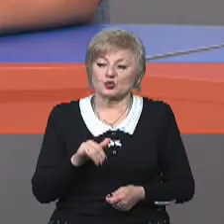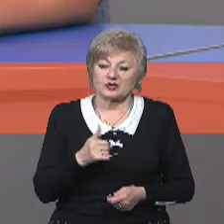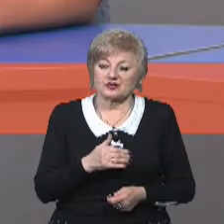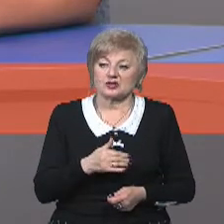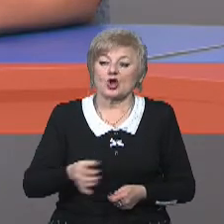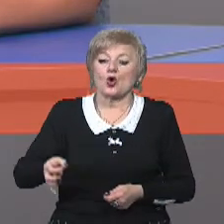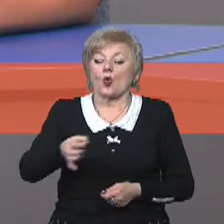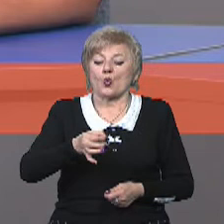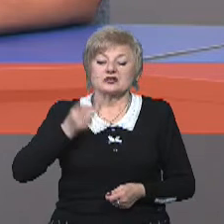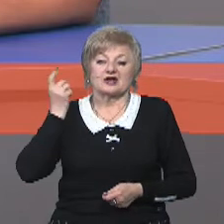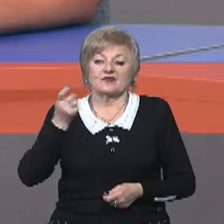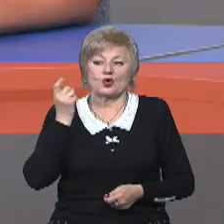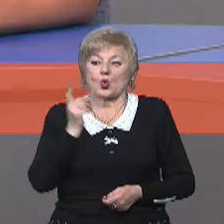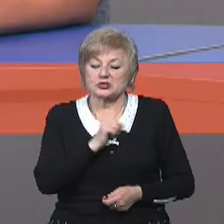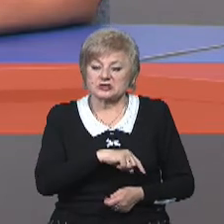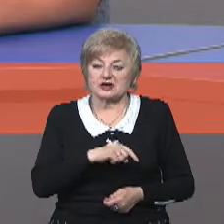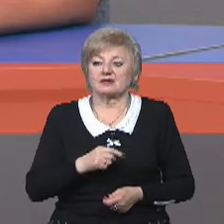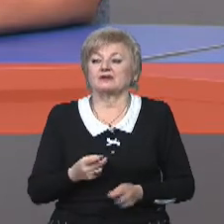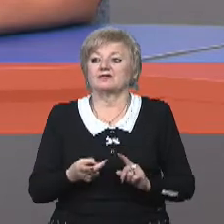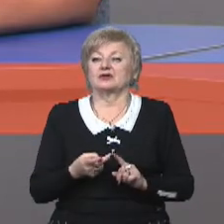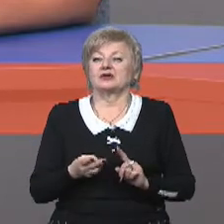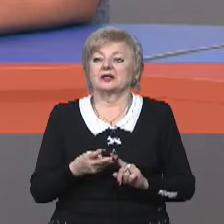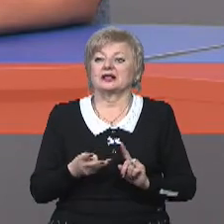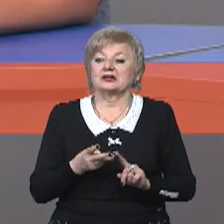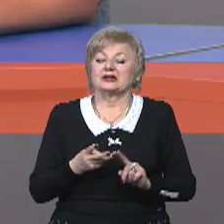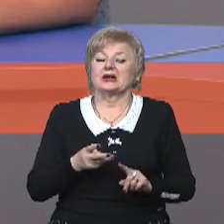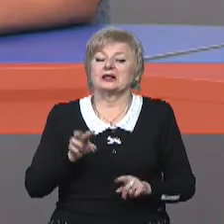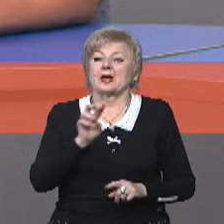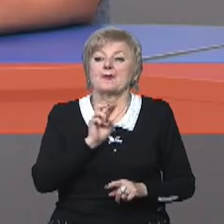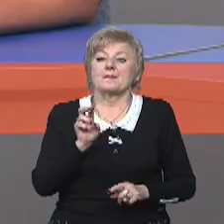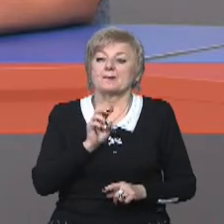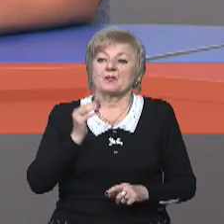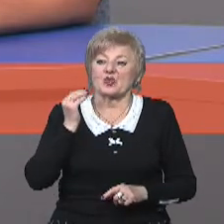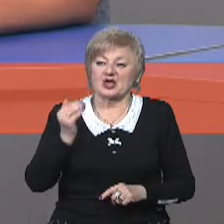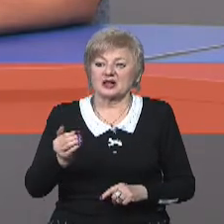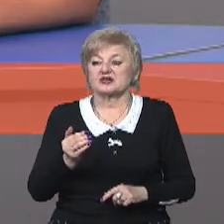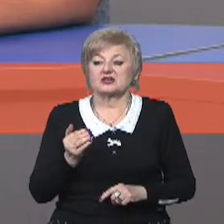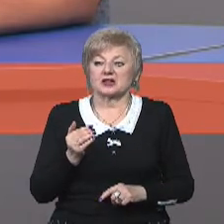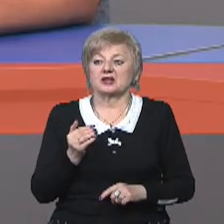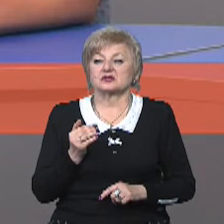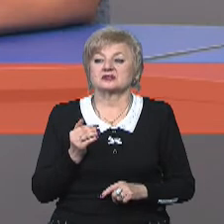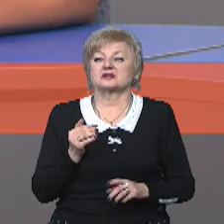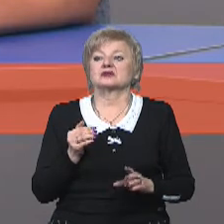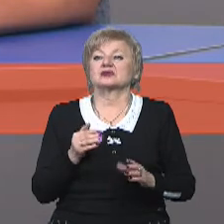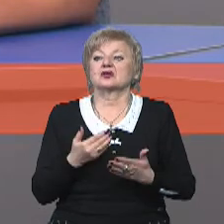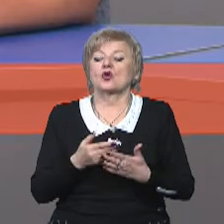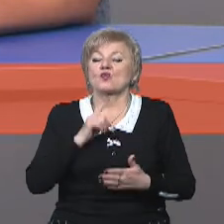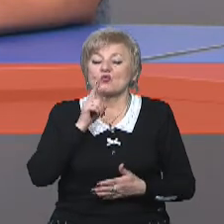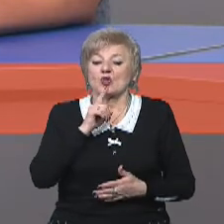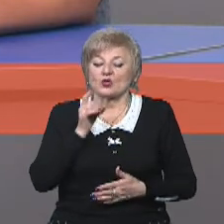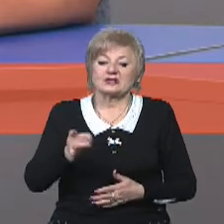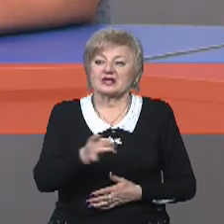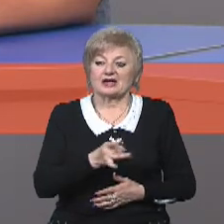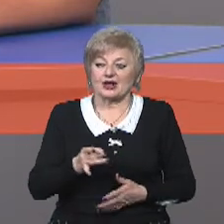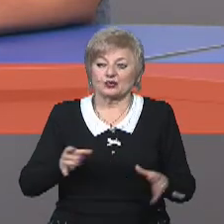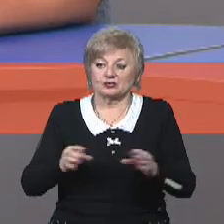на острові Хортиця безпосередньо та розкопки Бердянського державного педагогічного університету на чолі з Папановим Павлівському району.